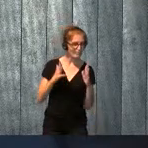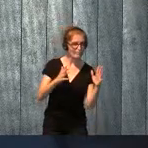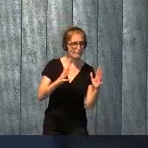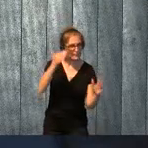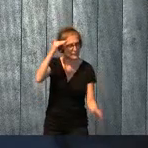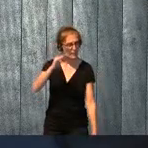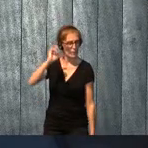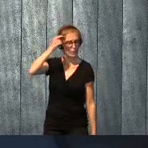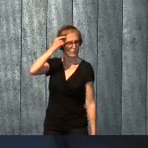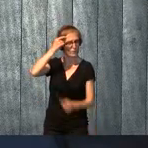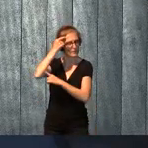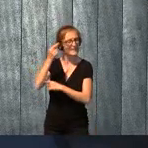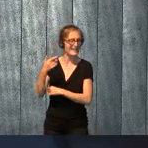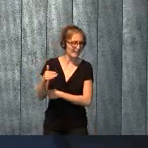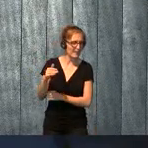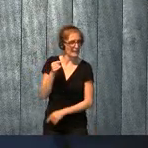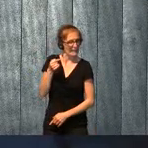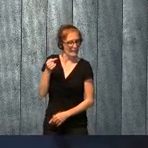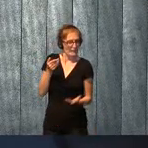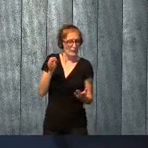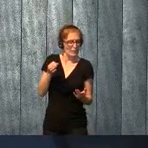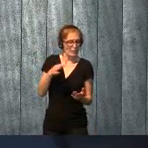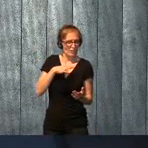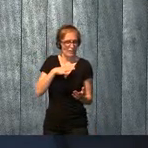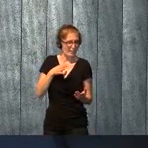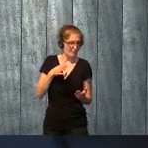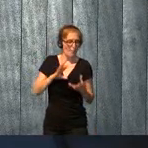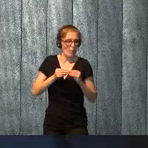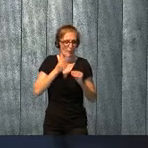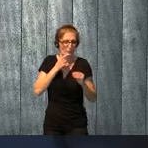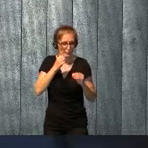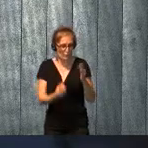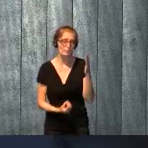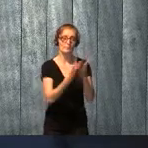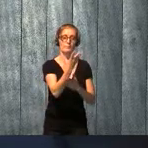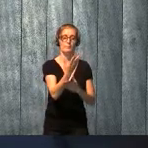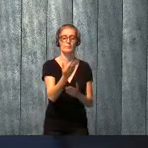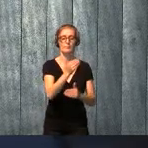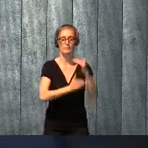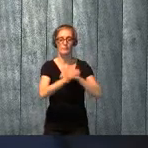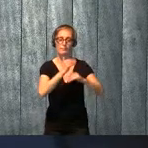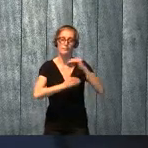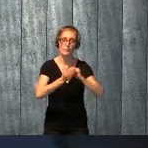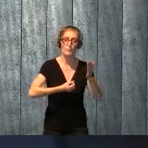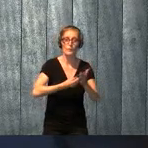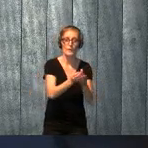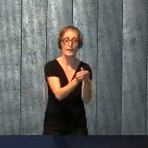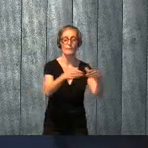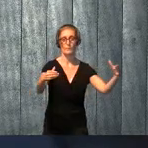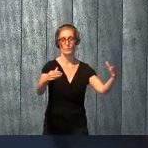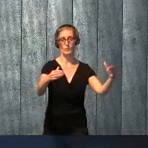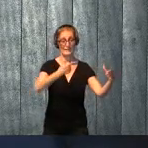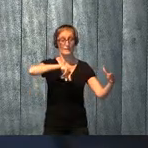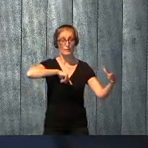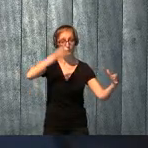conscients que nous avons à inventer un nouveau modèle de développement, et notamment un nouveau modèle de développement urbain. Il va